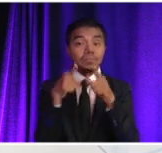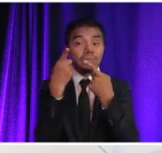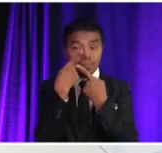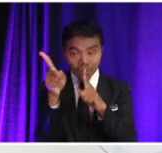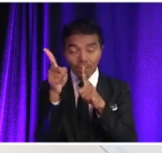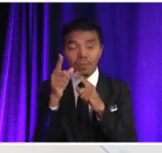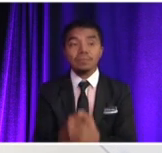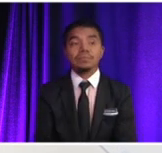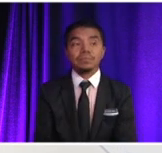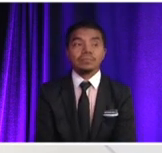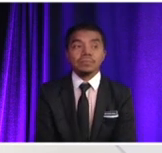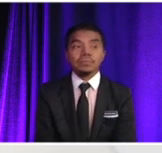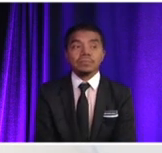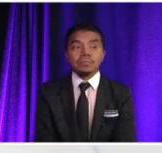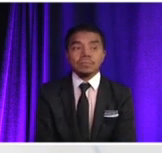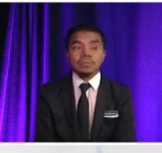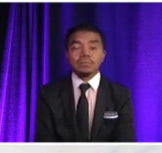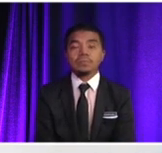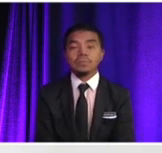Siapakah oke